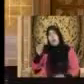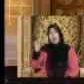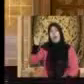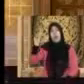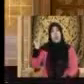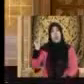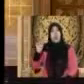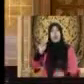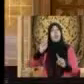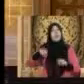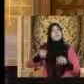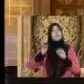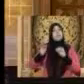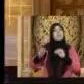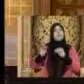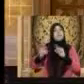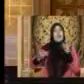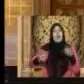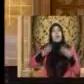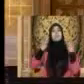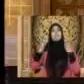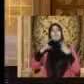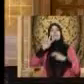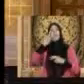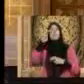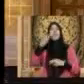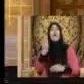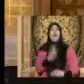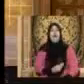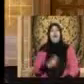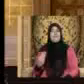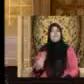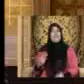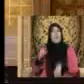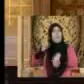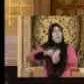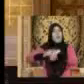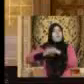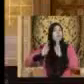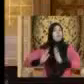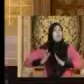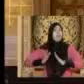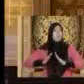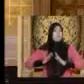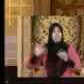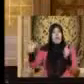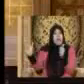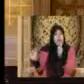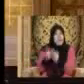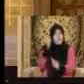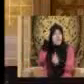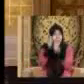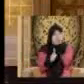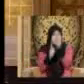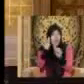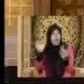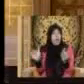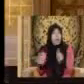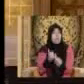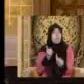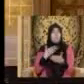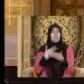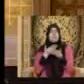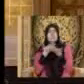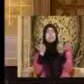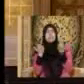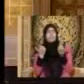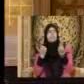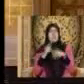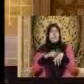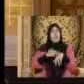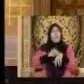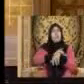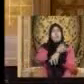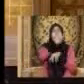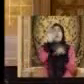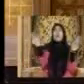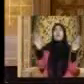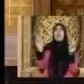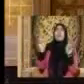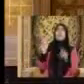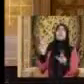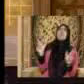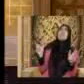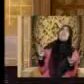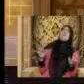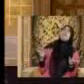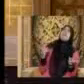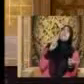على تنظيم أوقاتهم. ولذلك كانوا في امتحانات وخرجوا من امتحانات ما همش عارفين ايش يعملوا، يسهروا برشا، يقعدوا برشا